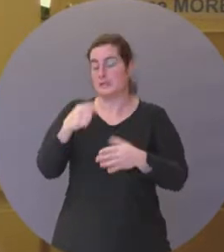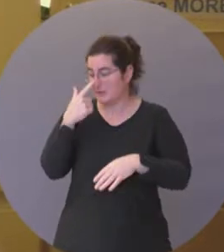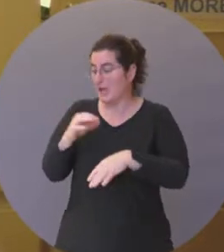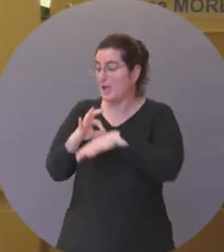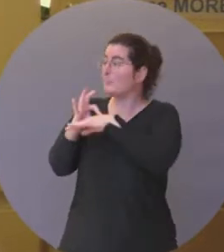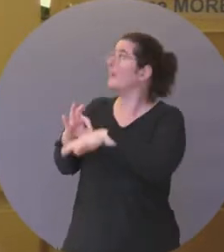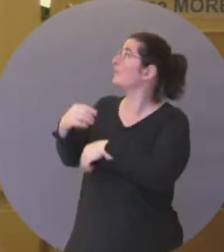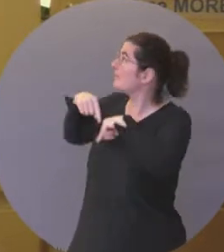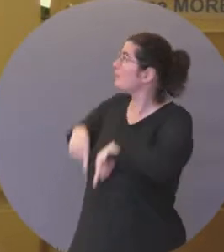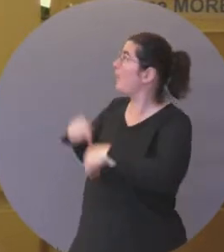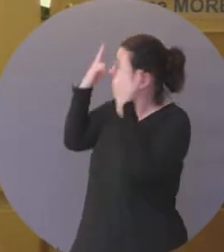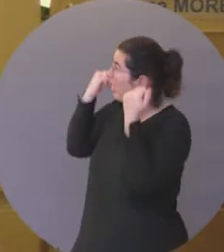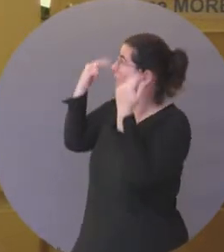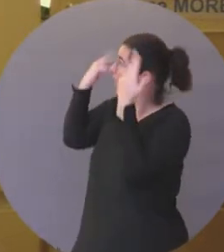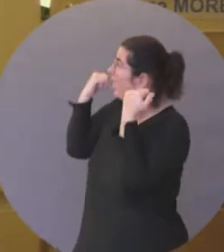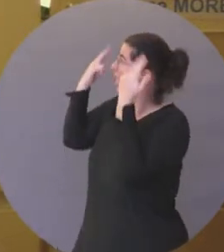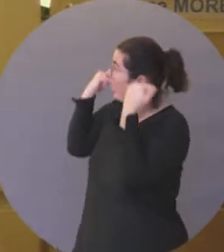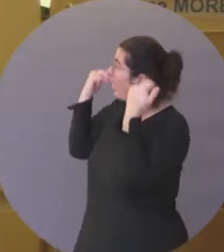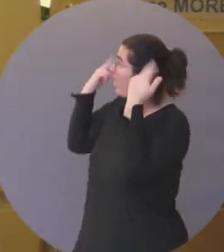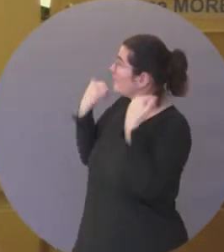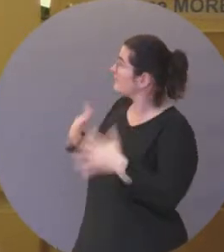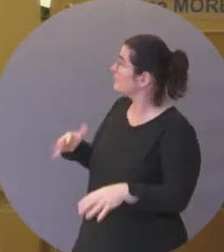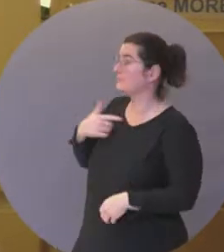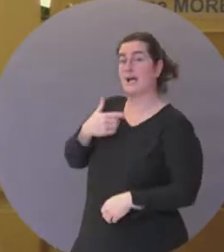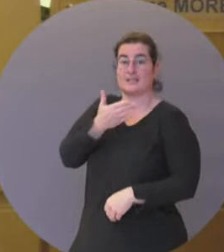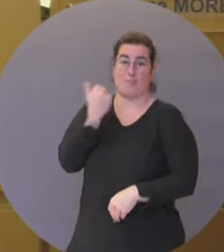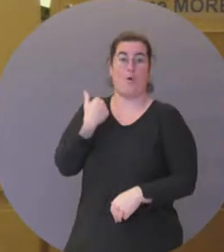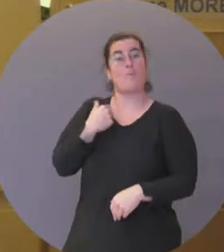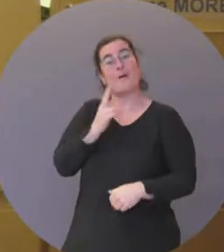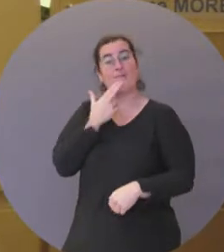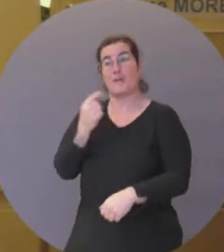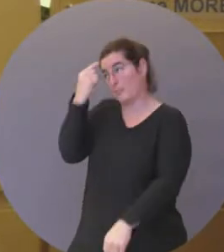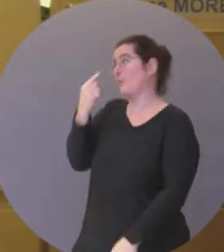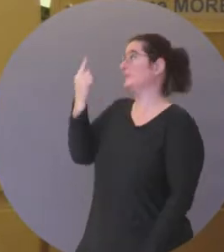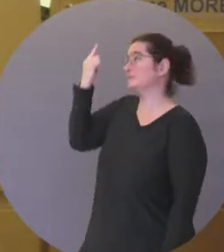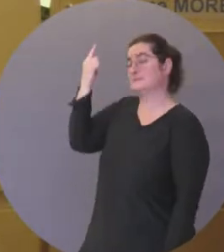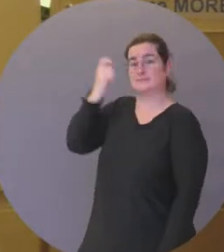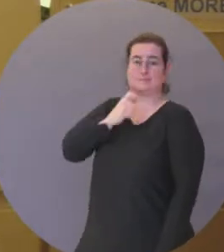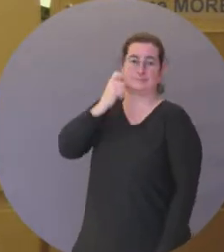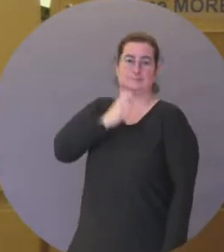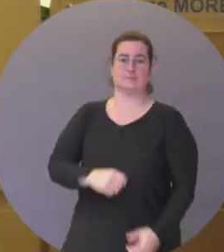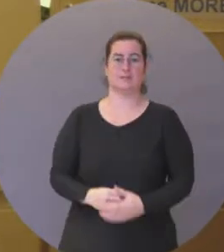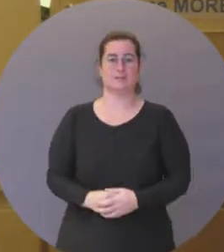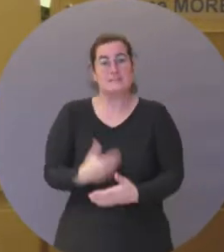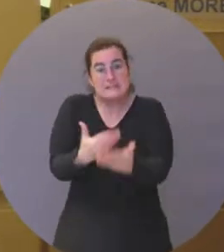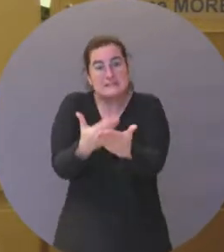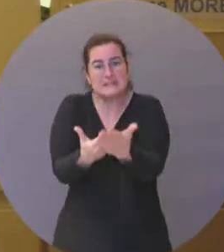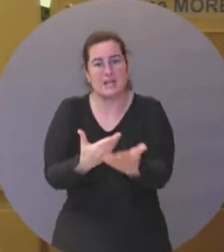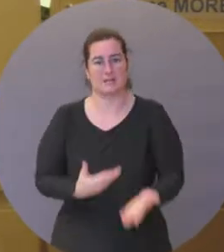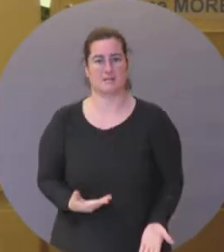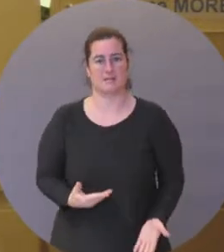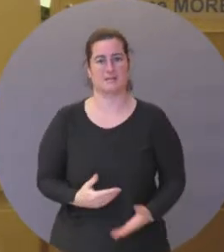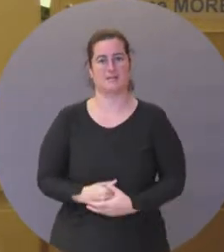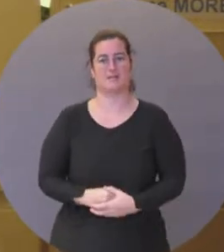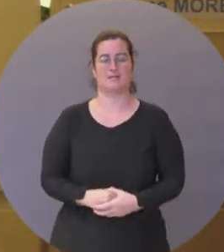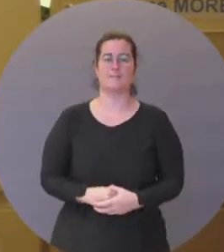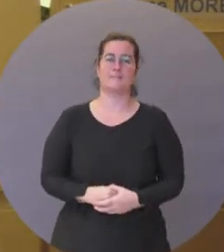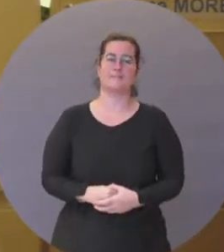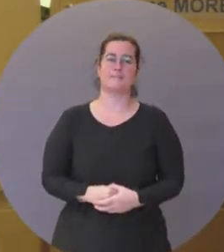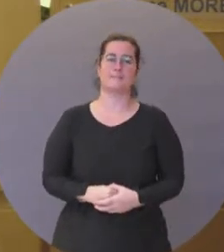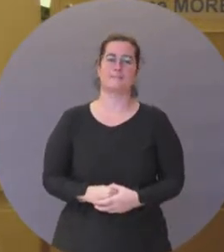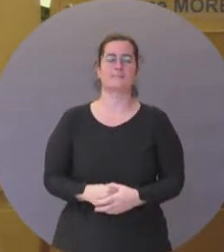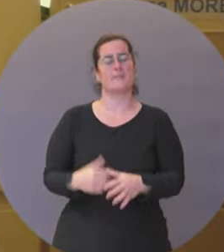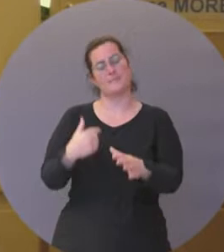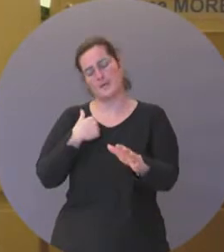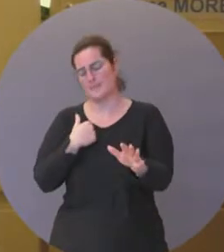décisions et les choix de l'État cela serait parfait car c'est ce dont c'est cela dont il s'agit mais ce